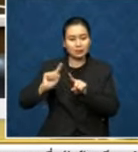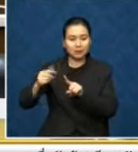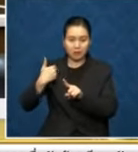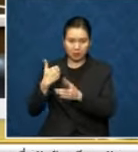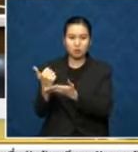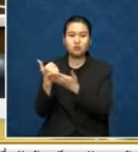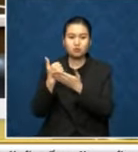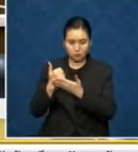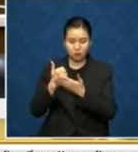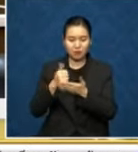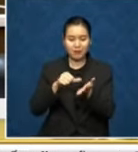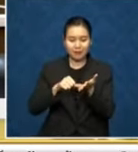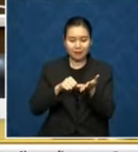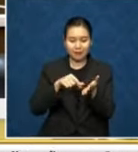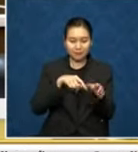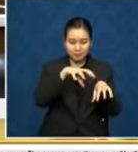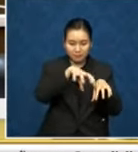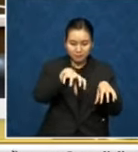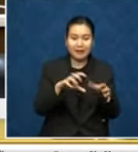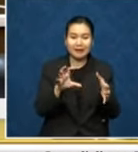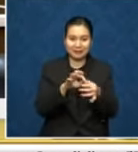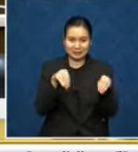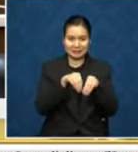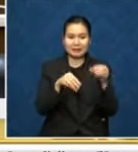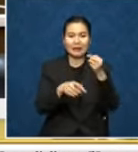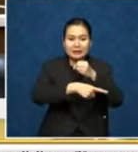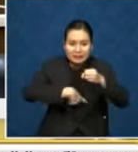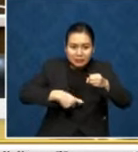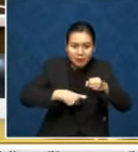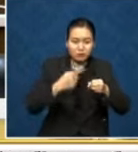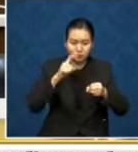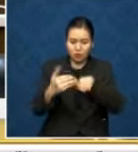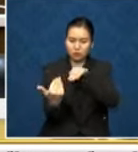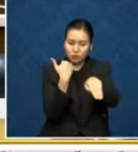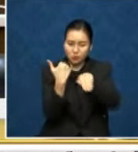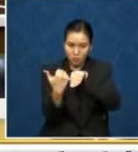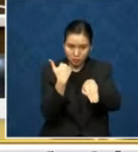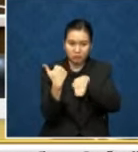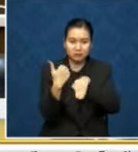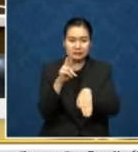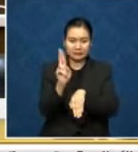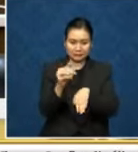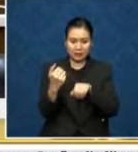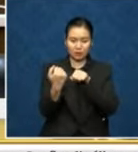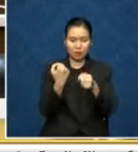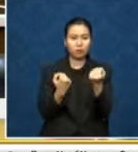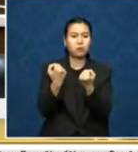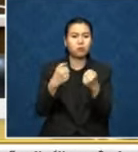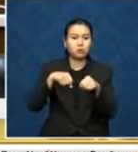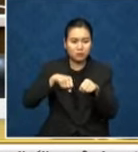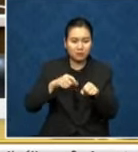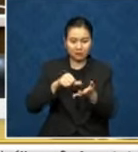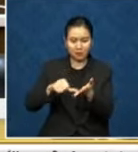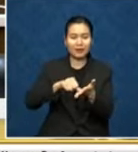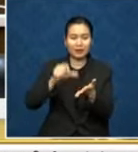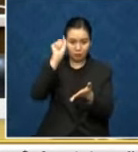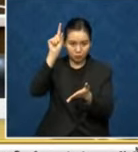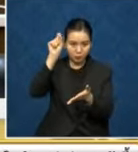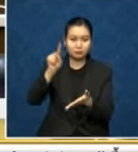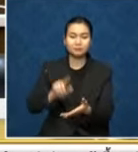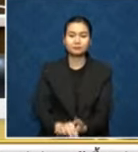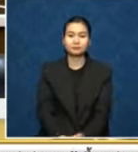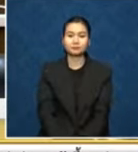ให้ช่วยเข้ามาแก้ไขปัญหาเนื่องจากใกล้ฤดูเก็บเกี่ยวแล้วชาวบ้านจำเป็นต้องใช้ถนนเส้นนี้จึงต้องได้รับการแก้ไขอย่างเร่งด่วนครับ